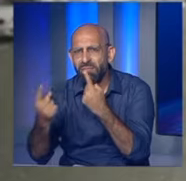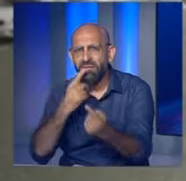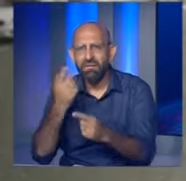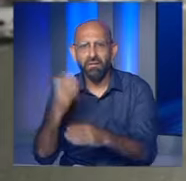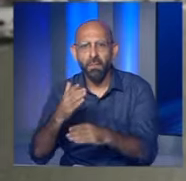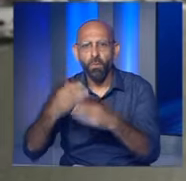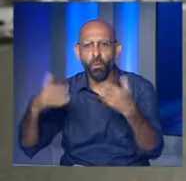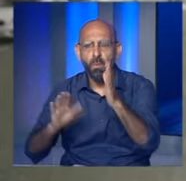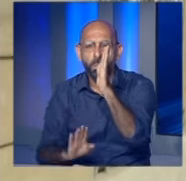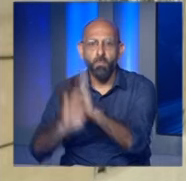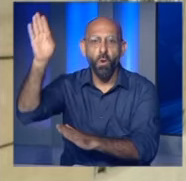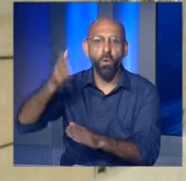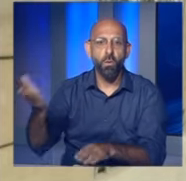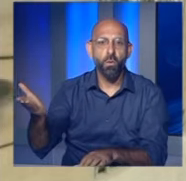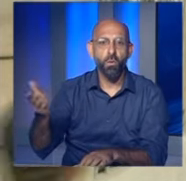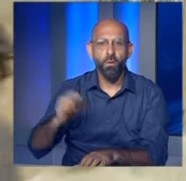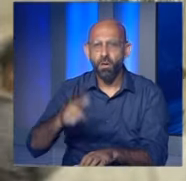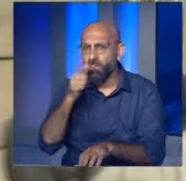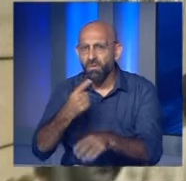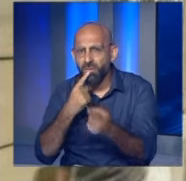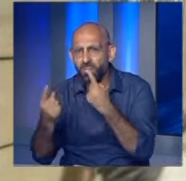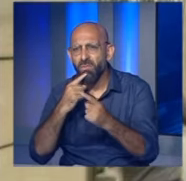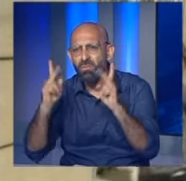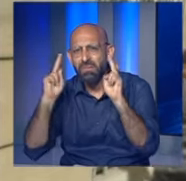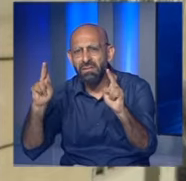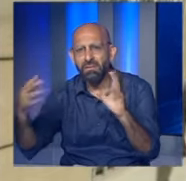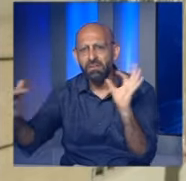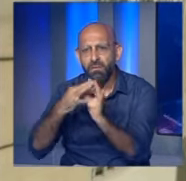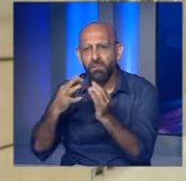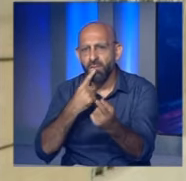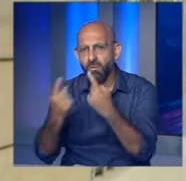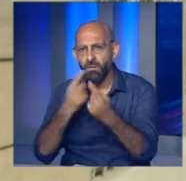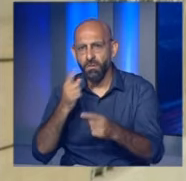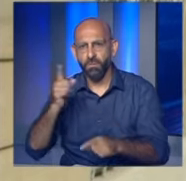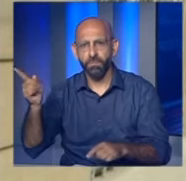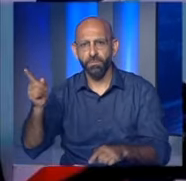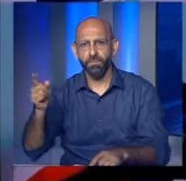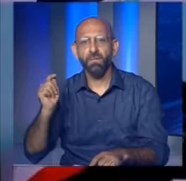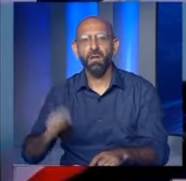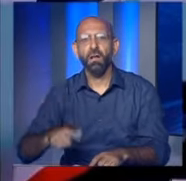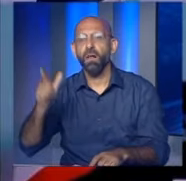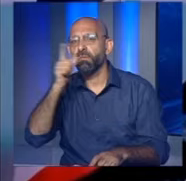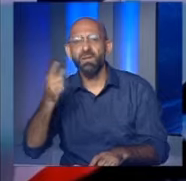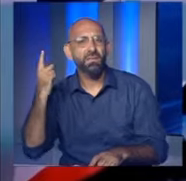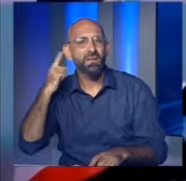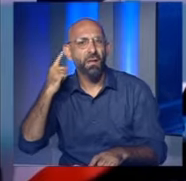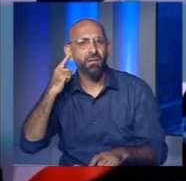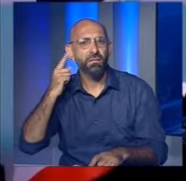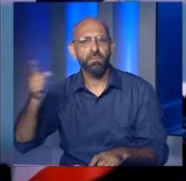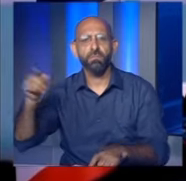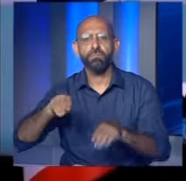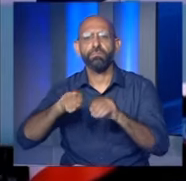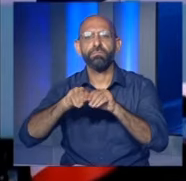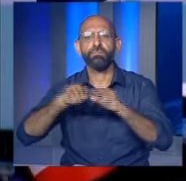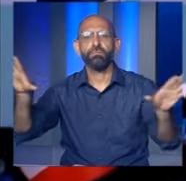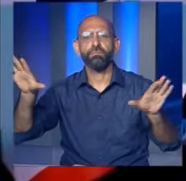مواجهه اليمين المتطرف في حين ان هذه الاستراتيجيه قتلت استعمالا وانها لن تحقق النتيجه التي يامل ماكرو